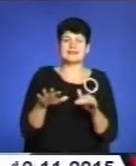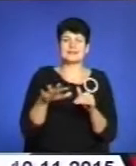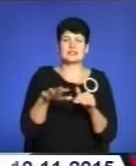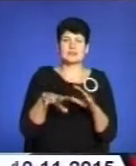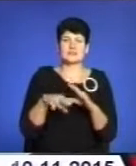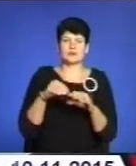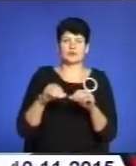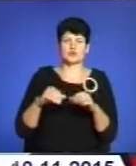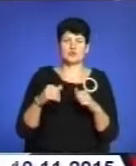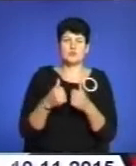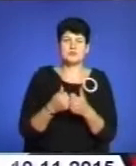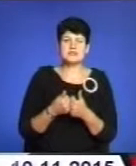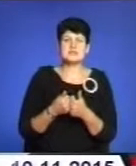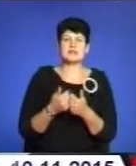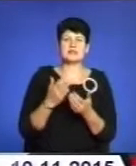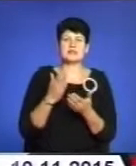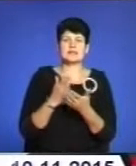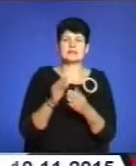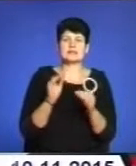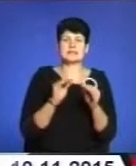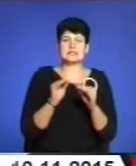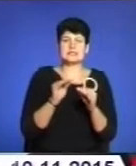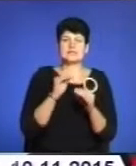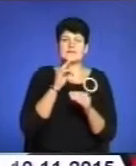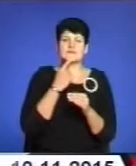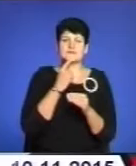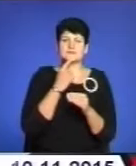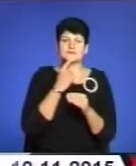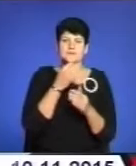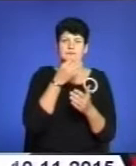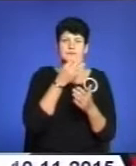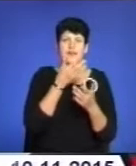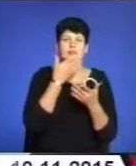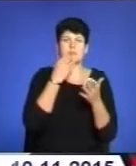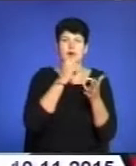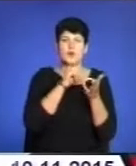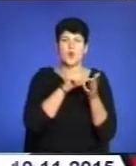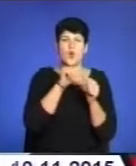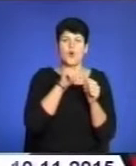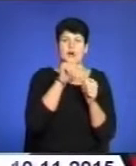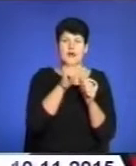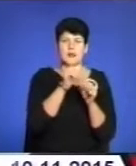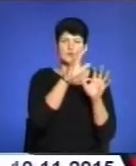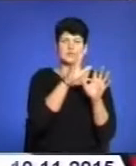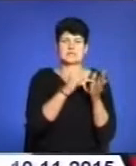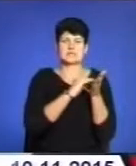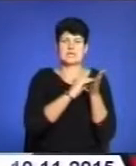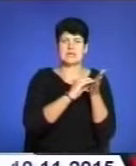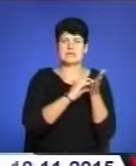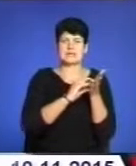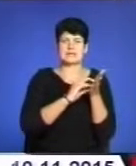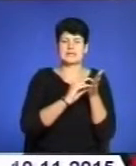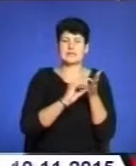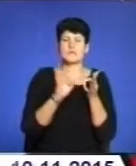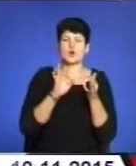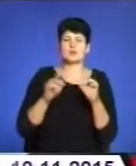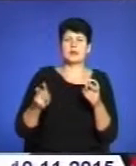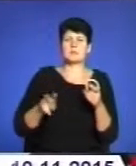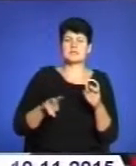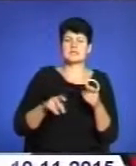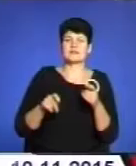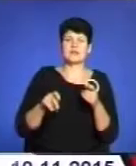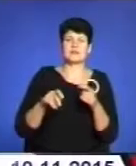виборчих комісій, вони їх складно кваліфікувати, тобто немає окремої статті в Кодексі України про адміністративні правопорушення, чи